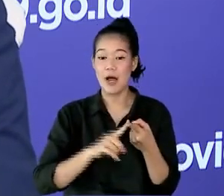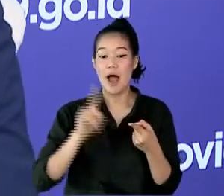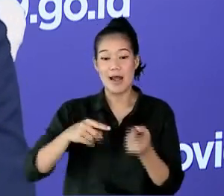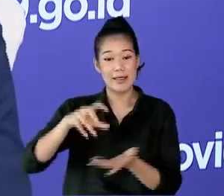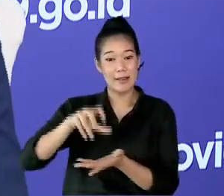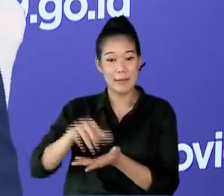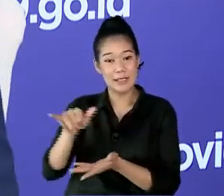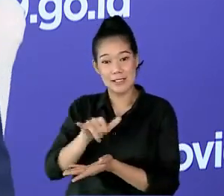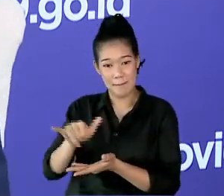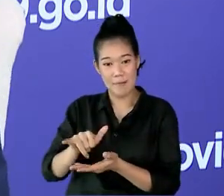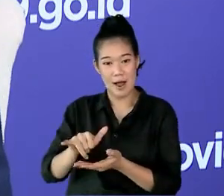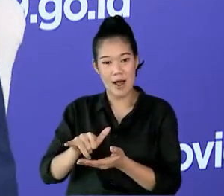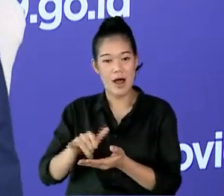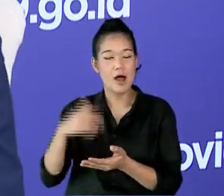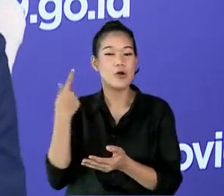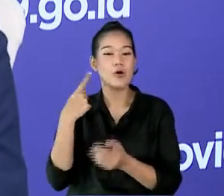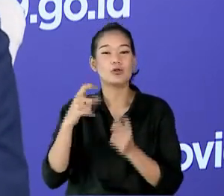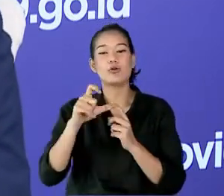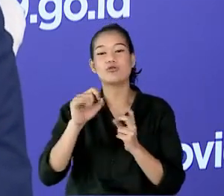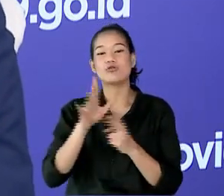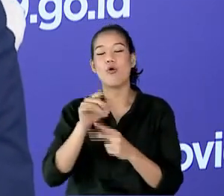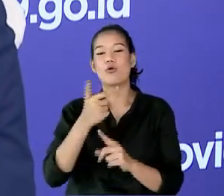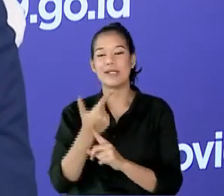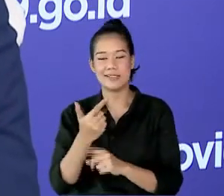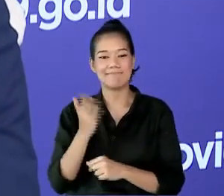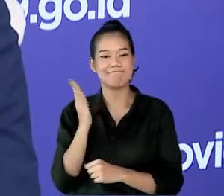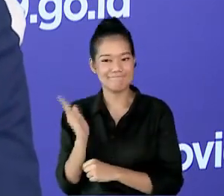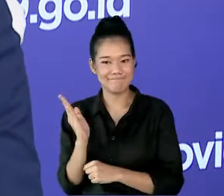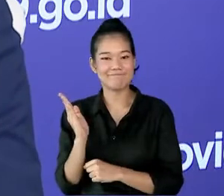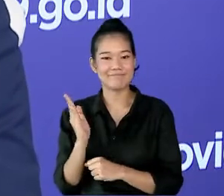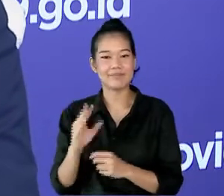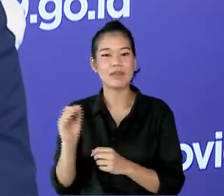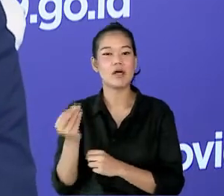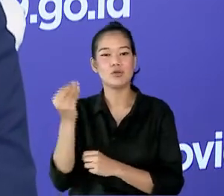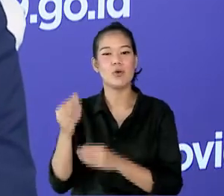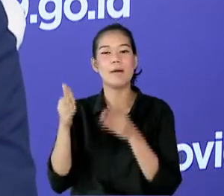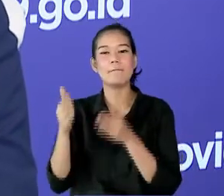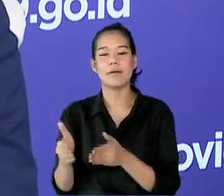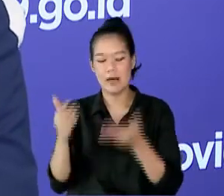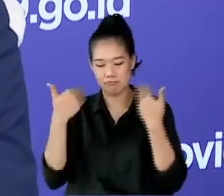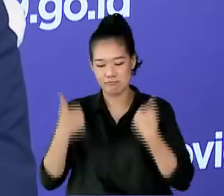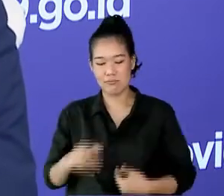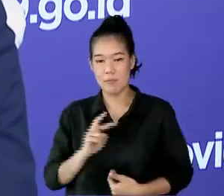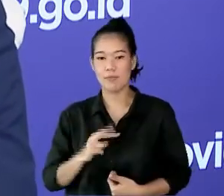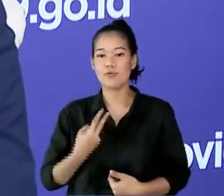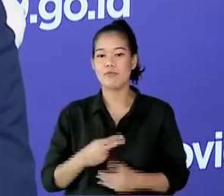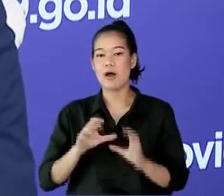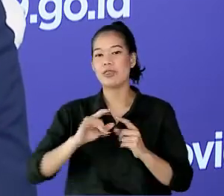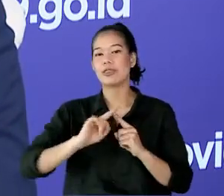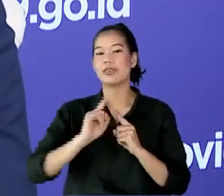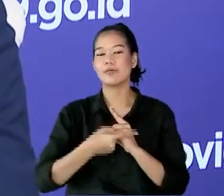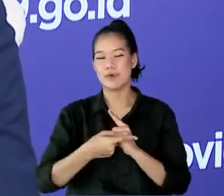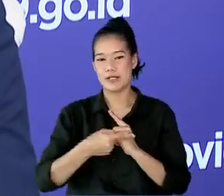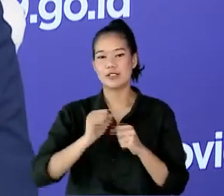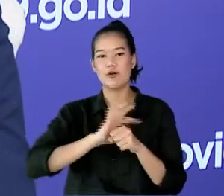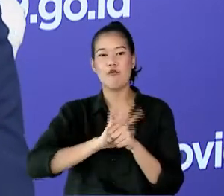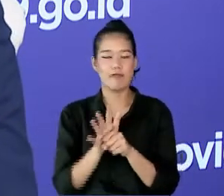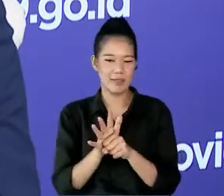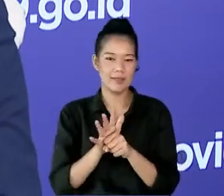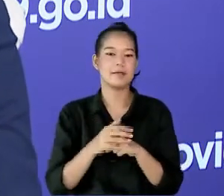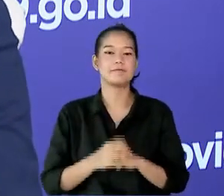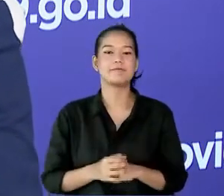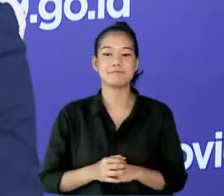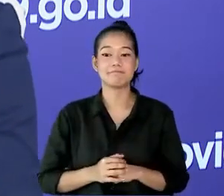di studio, yaitu Dr. Sony Hari B. Harmadi, selaku Ketua Bidang Perubahan Perilaku Satuan Tugas Penanganan